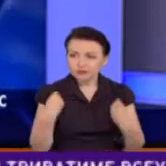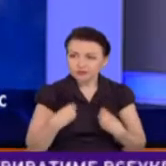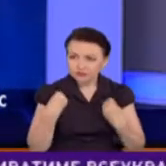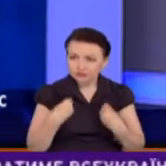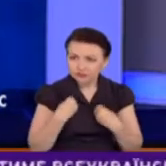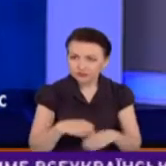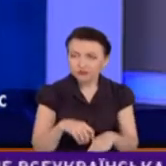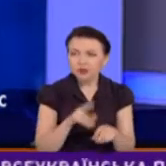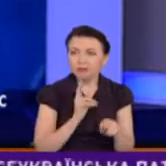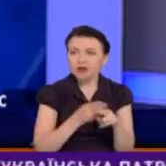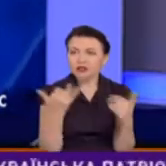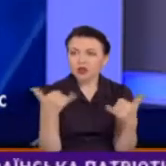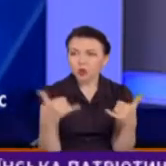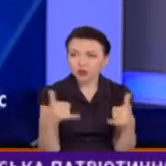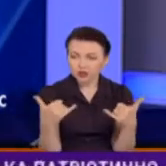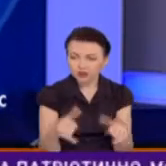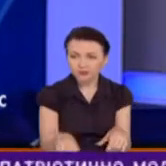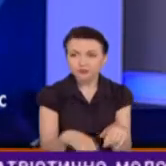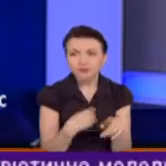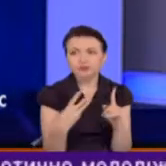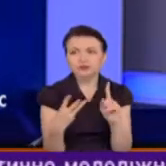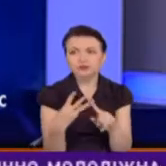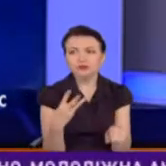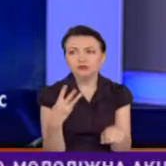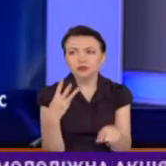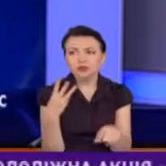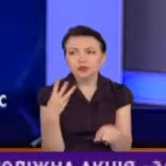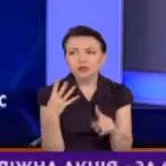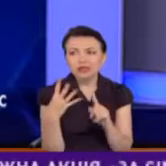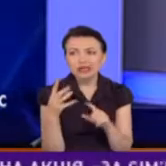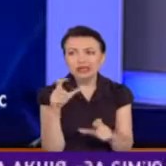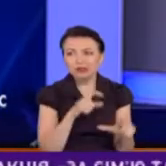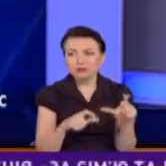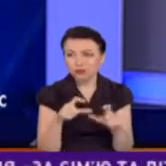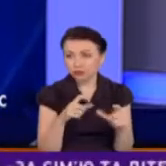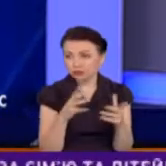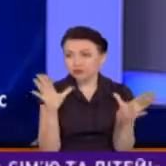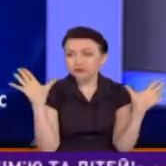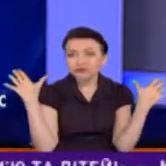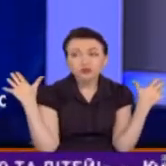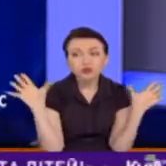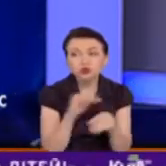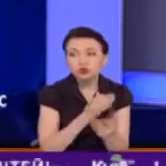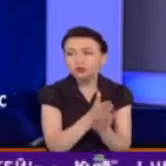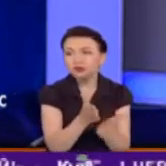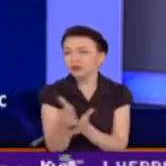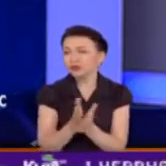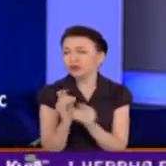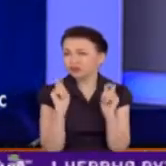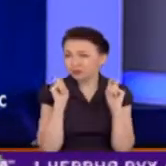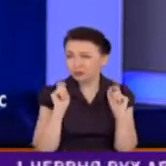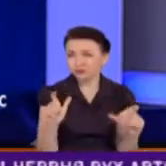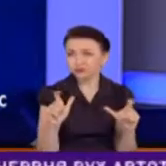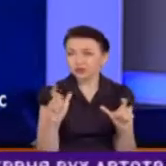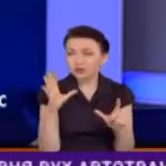Це металургія. Ну, окей. Ну, в принципі, хімічна промисловість. Абсолютно всі складові. Всі складові, всі